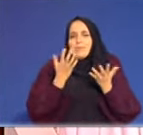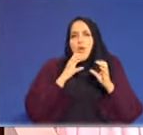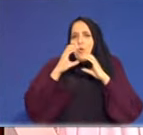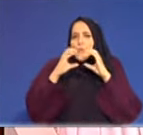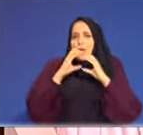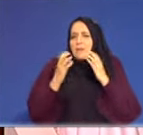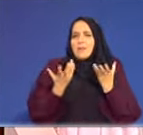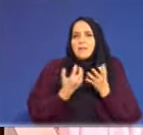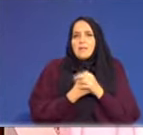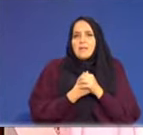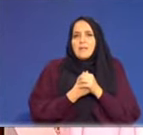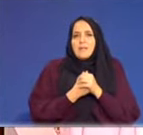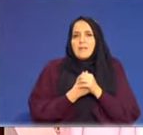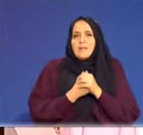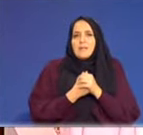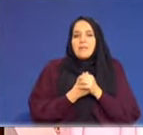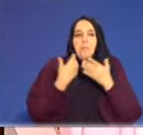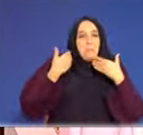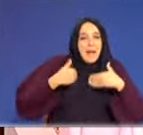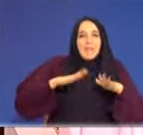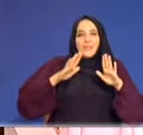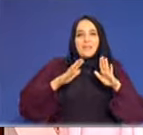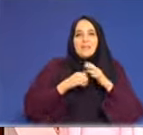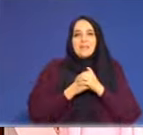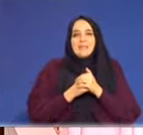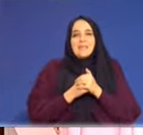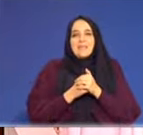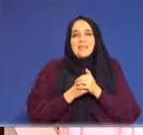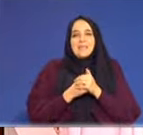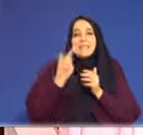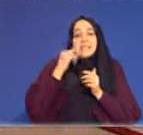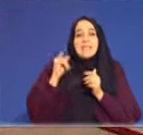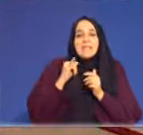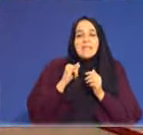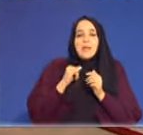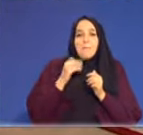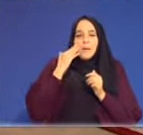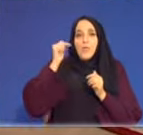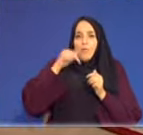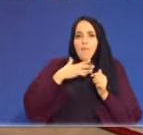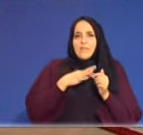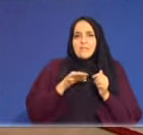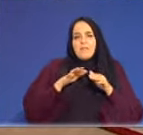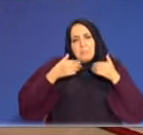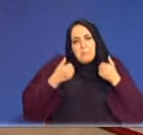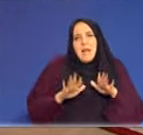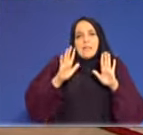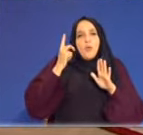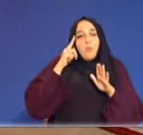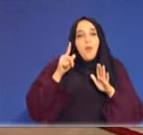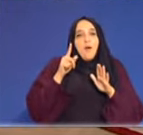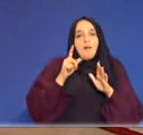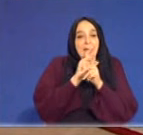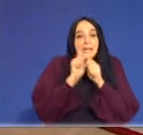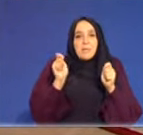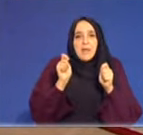الصلح، نعم. التنازل إذا كان لازم الأخ يعني الإبن هذا يتنازل عن بعض الأمور باش يحافظ على